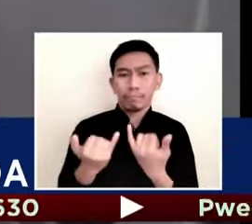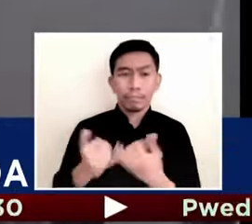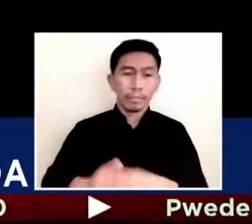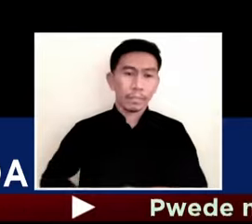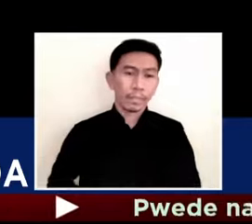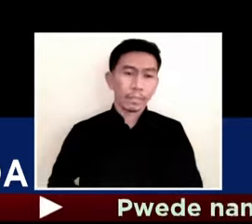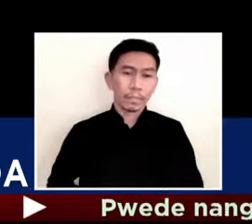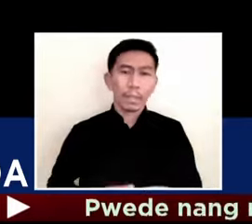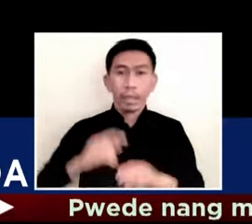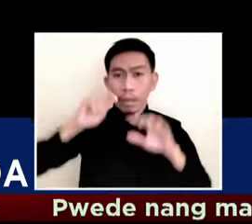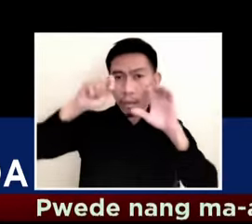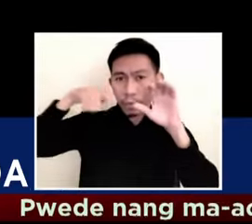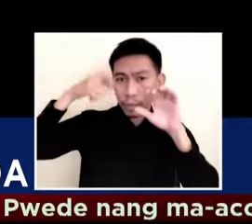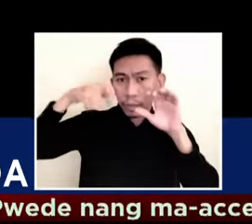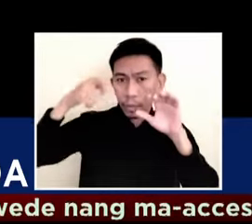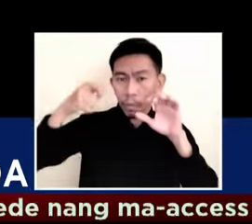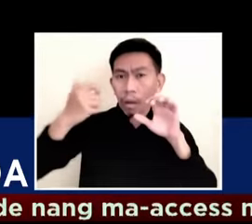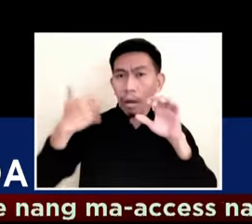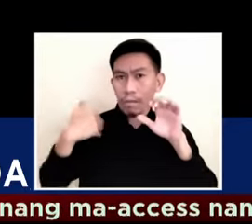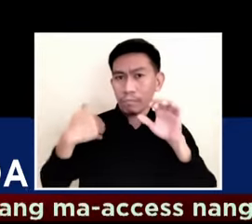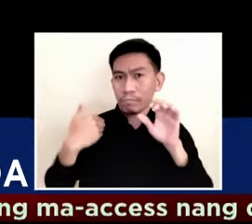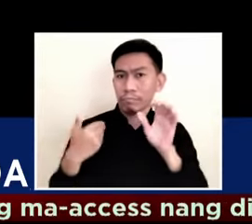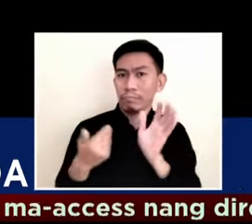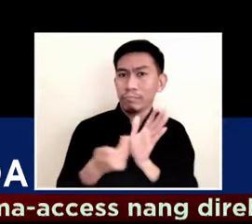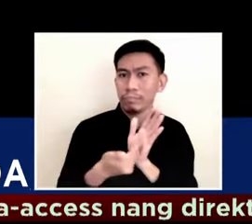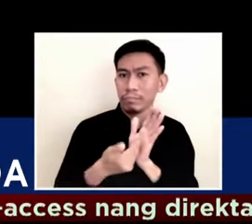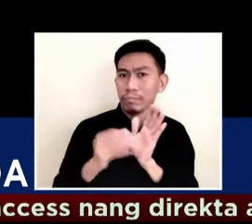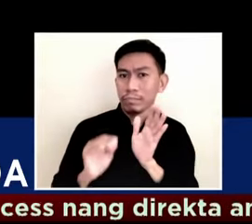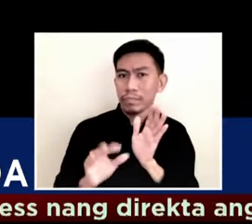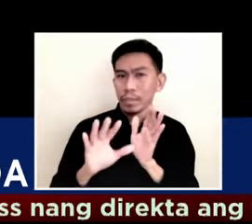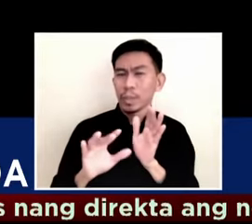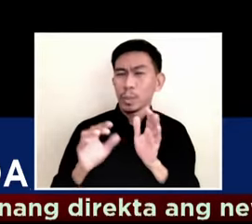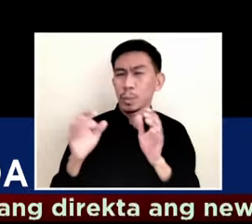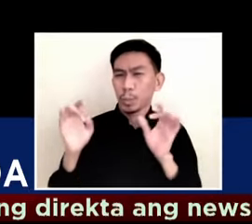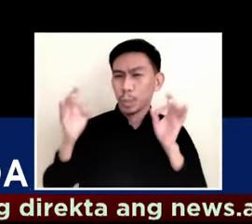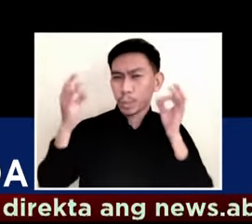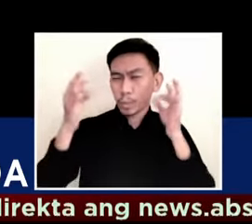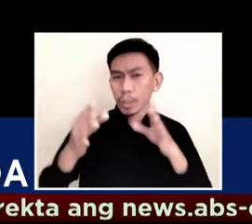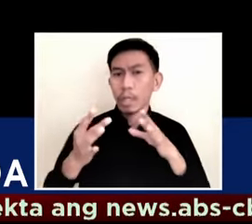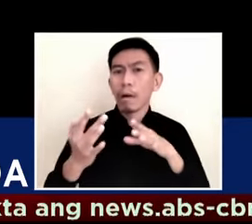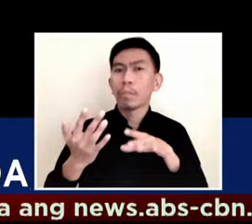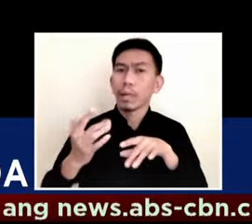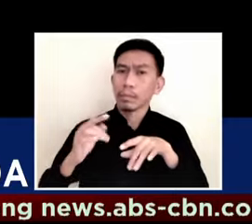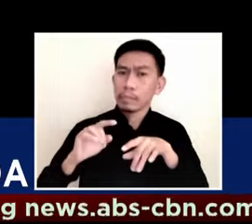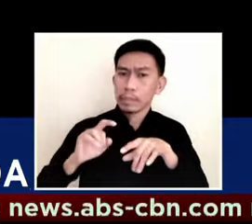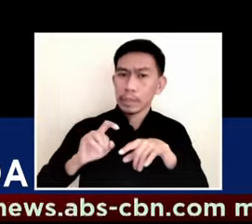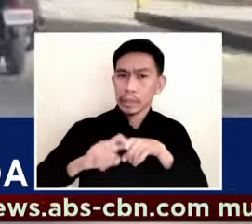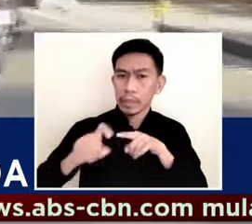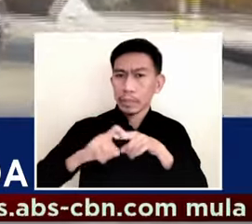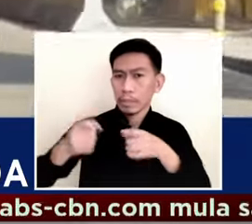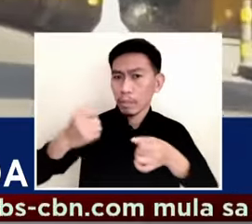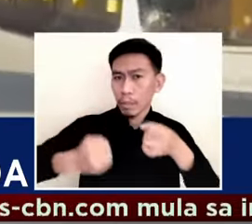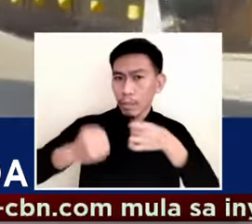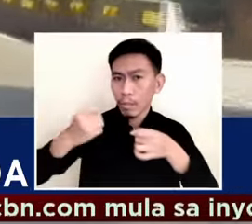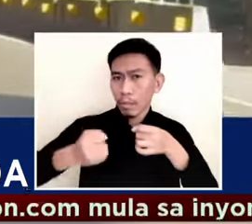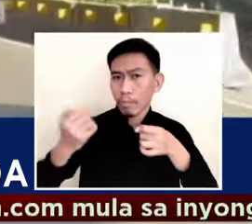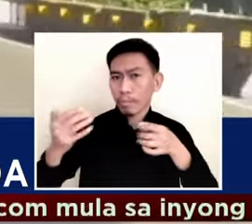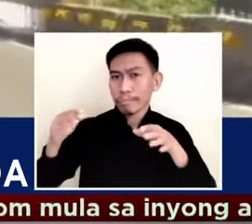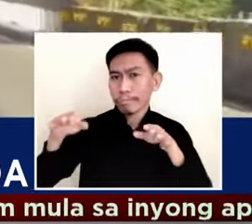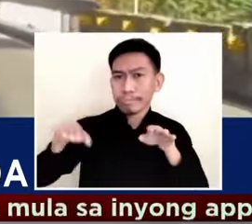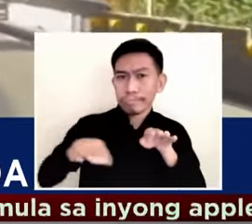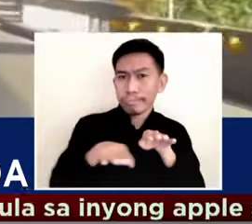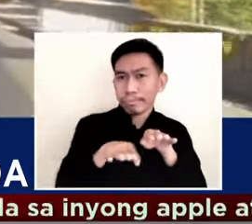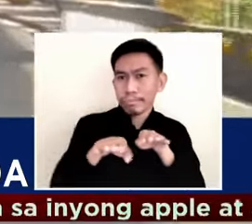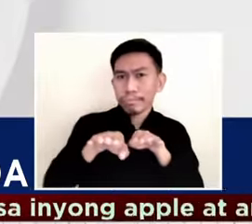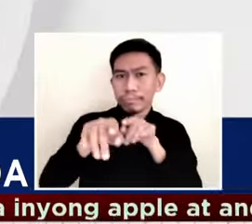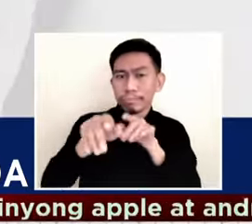kung gaano umano kadelikado ang pagdaan ng mga light e-vehicles sa national roads. Pero umalma ang mga kumukontra